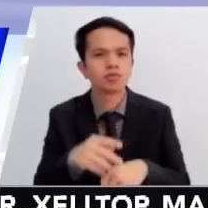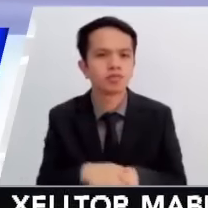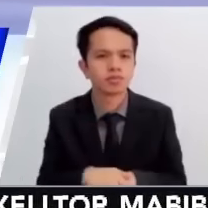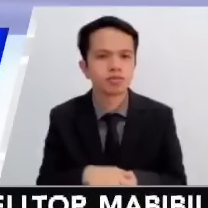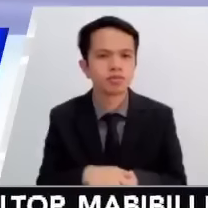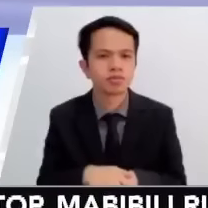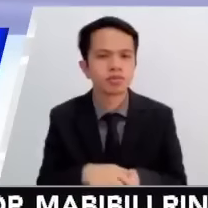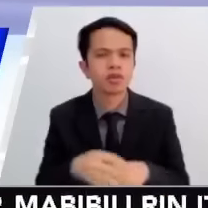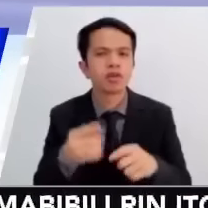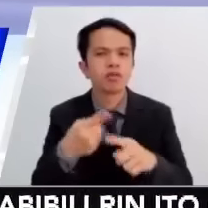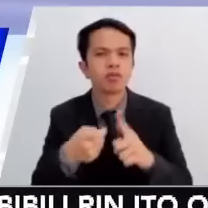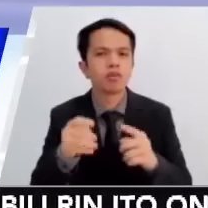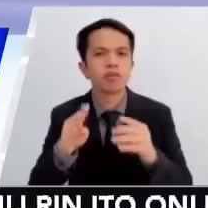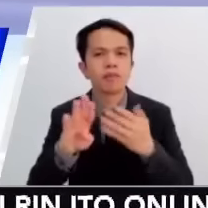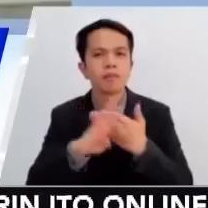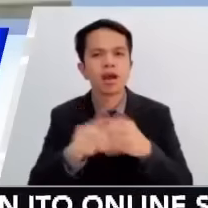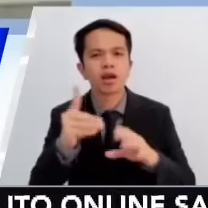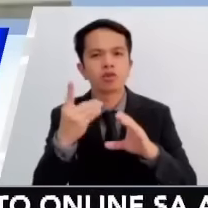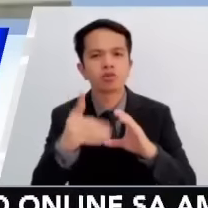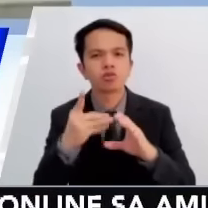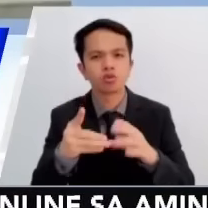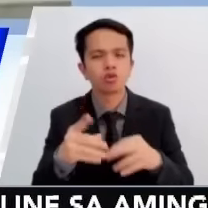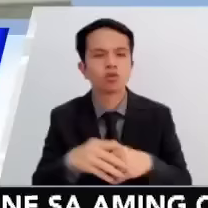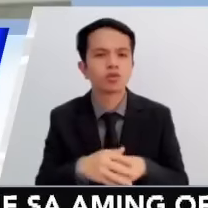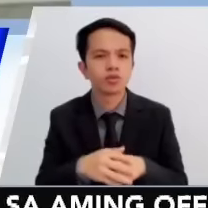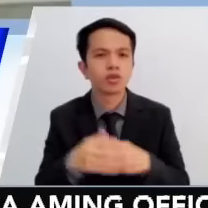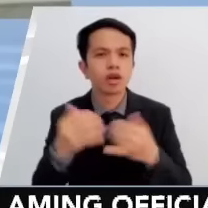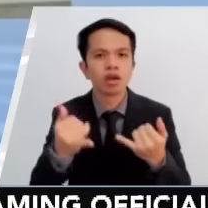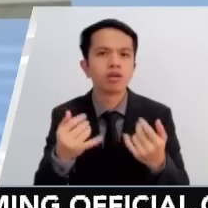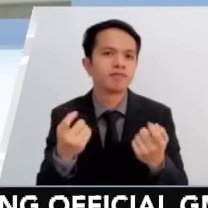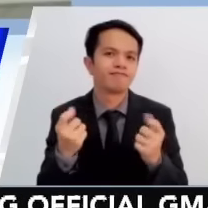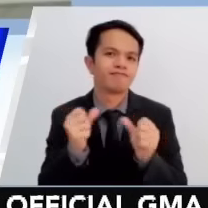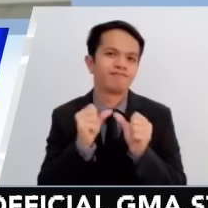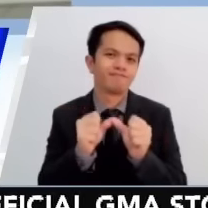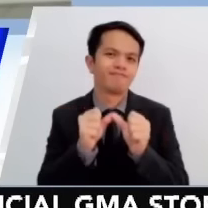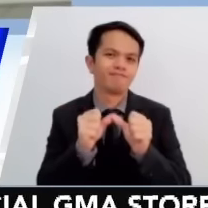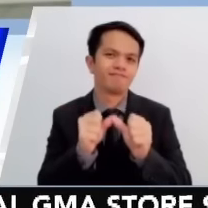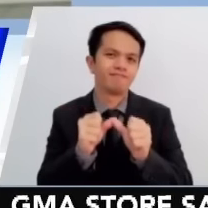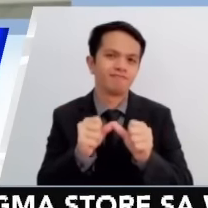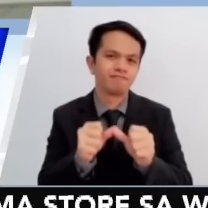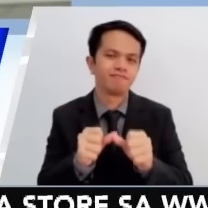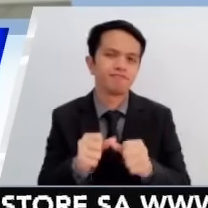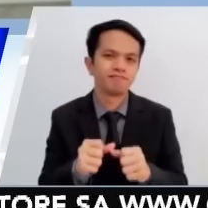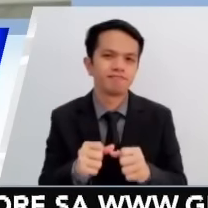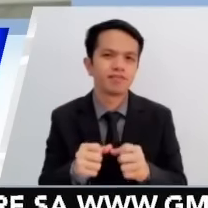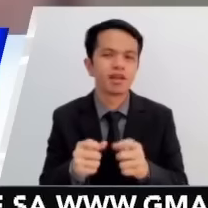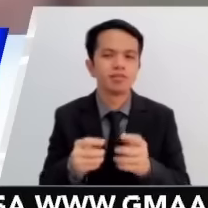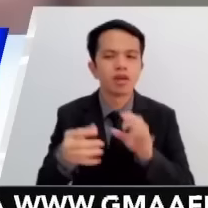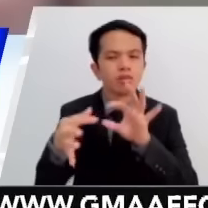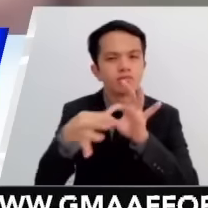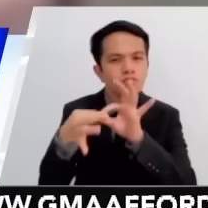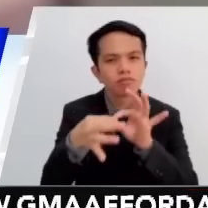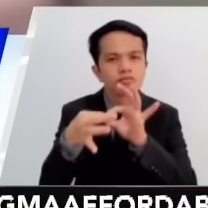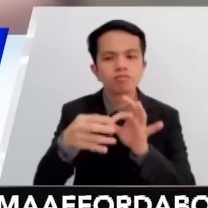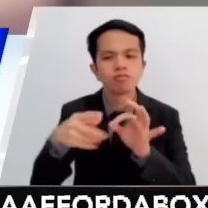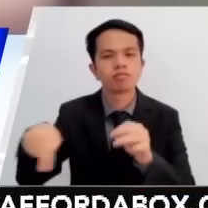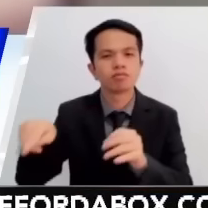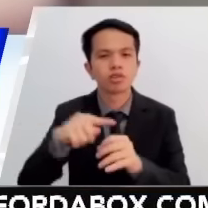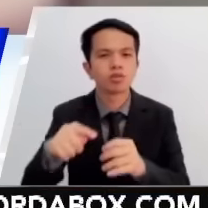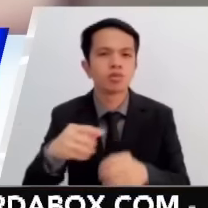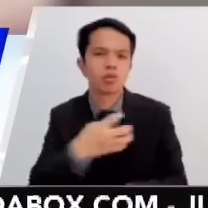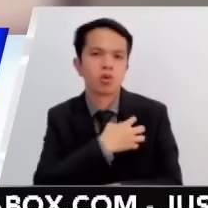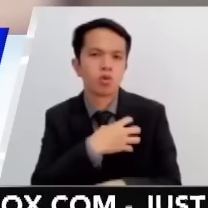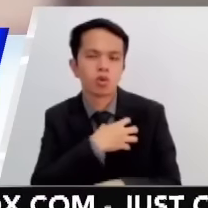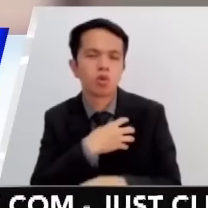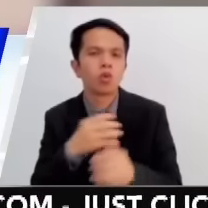channel ah ongoing na po iyan Raffy ah ongoing na pang coordination natin sa mga pertinent authorities sa kasama natin